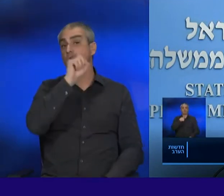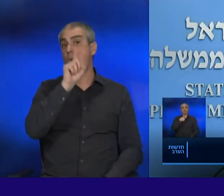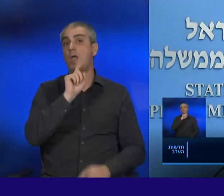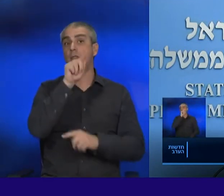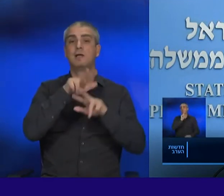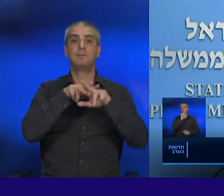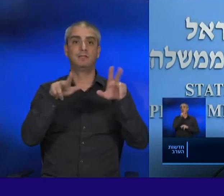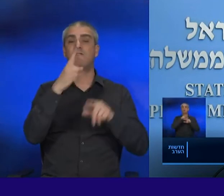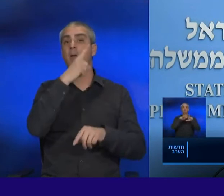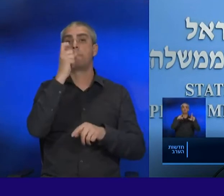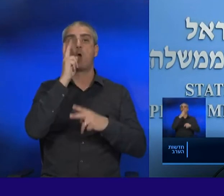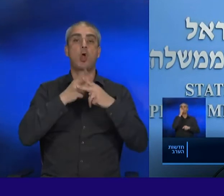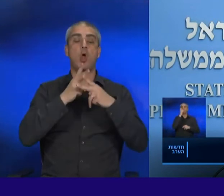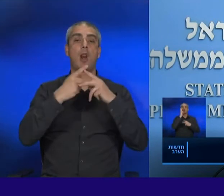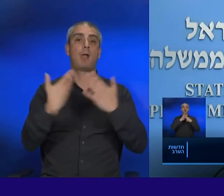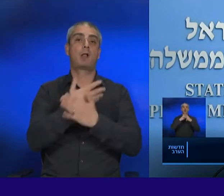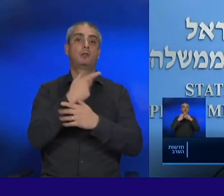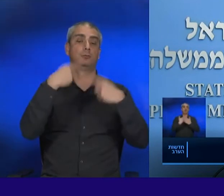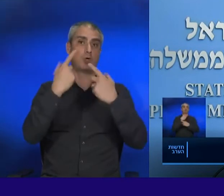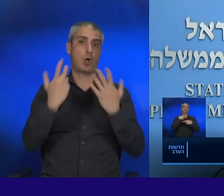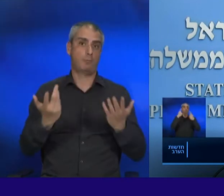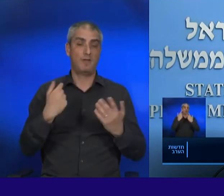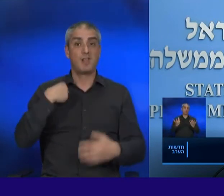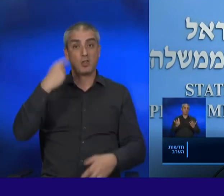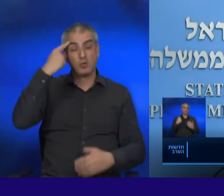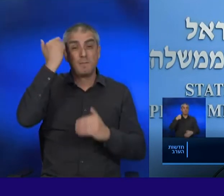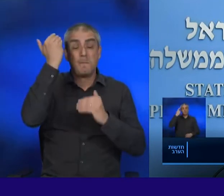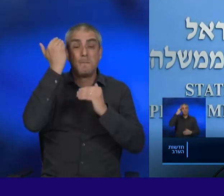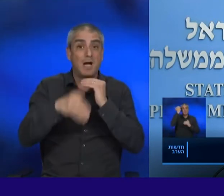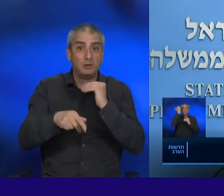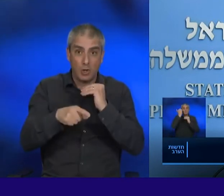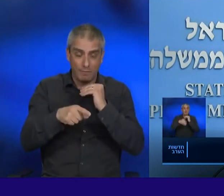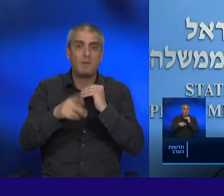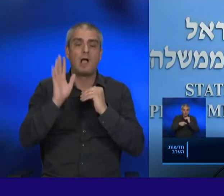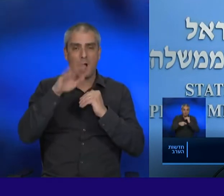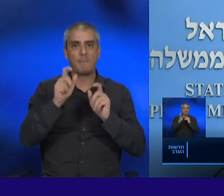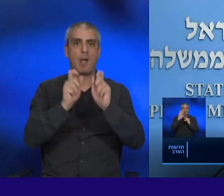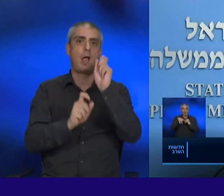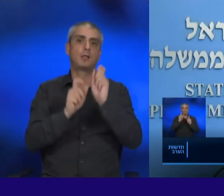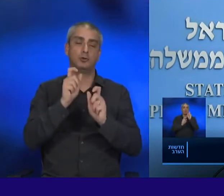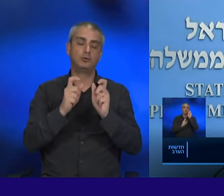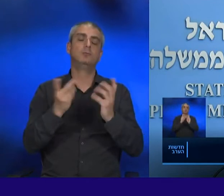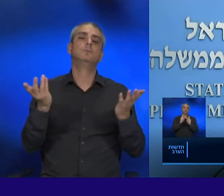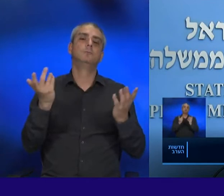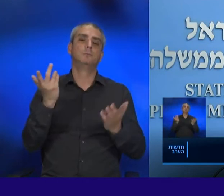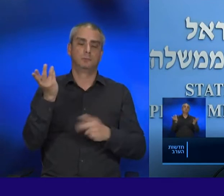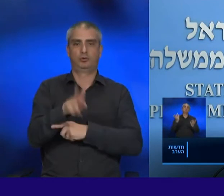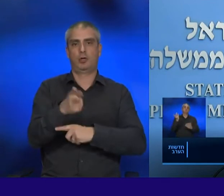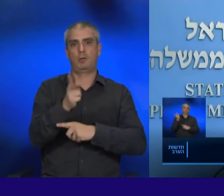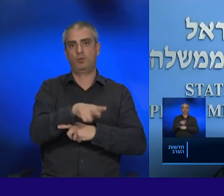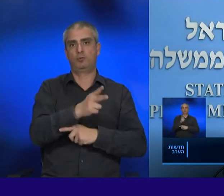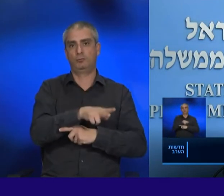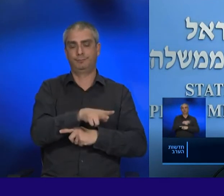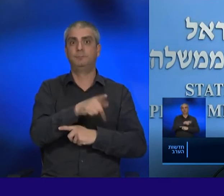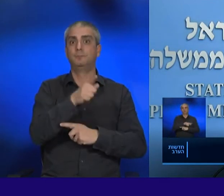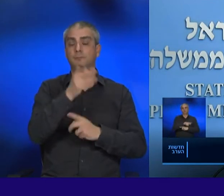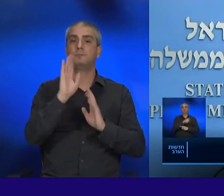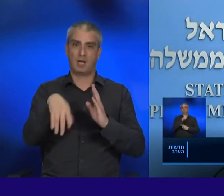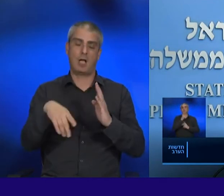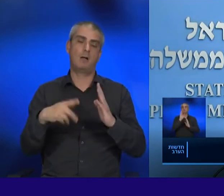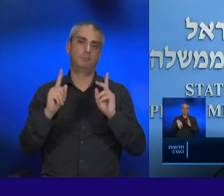למצב של מאות חולים חדשים ביום, ואנחנו יודעים שבסוף יהיו גם אנשים שימותו מהמחלה. זה גם